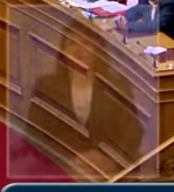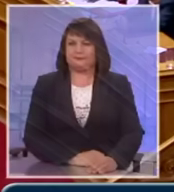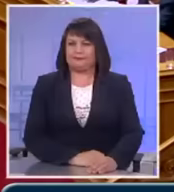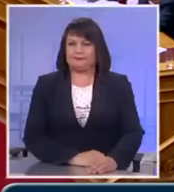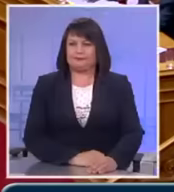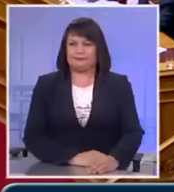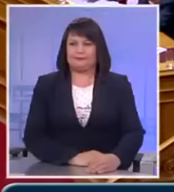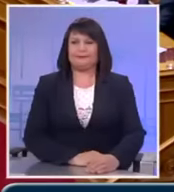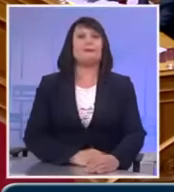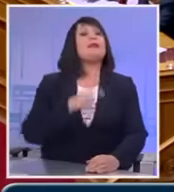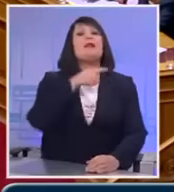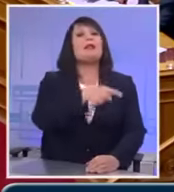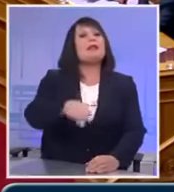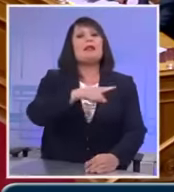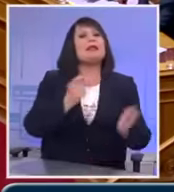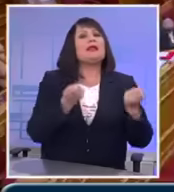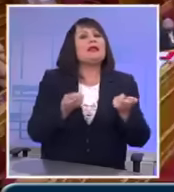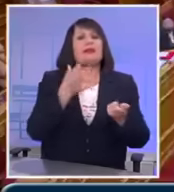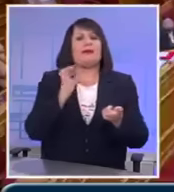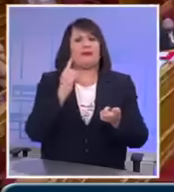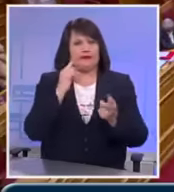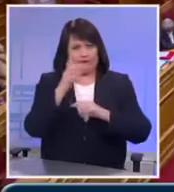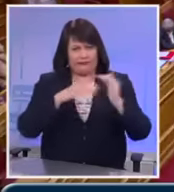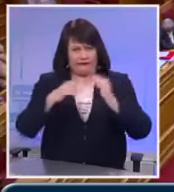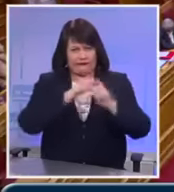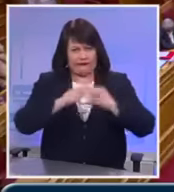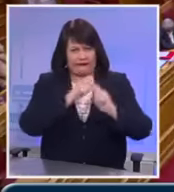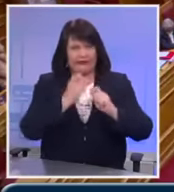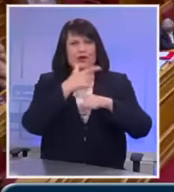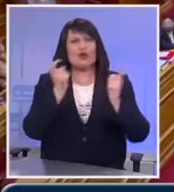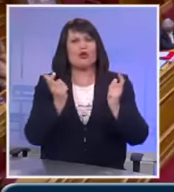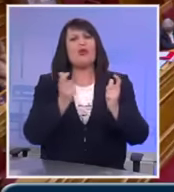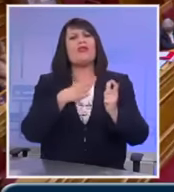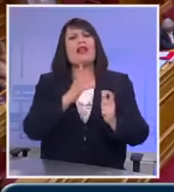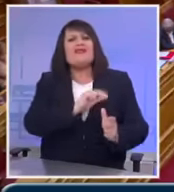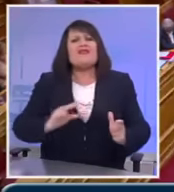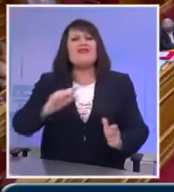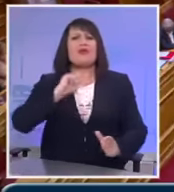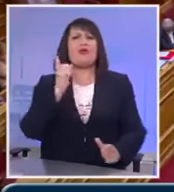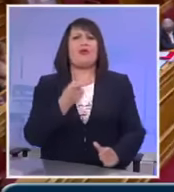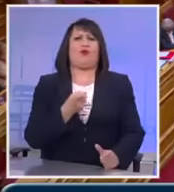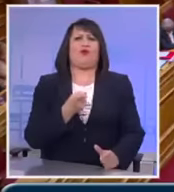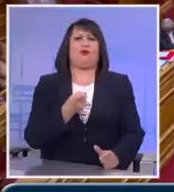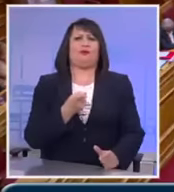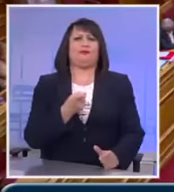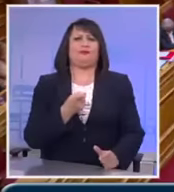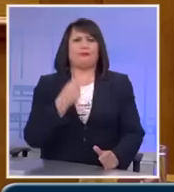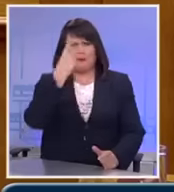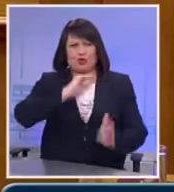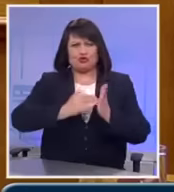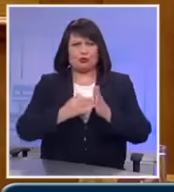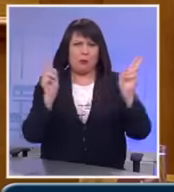ευκαιρία φτιάξατε το σχολείο που θέλει να τους κάνει όλους ίδιους απο ψηλώσετε την εκπαίδευση από